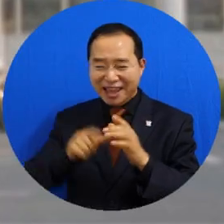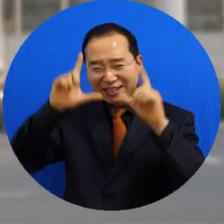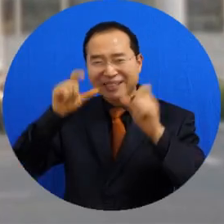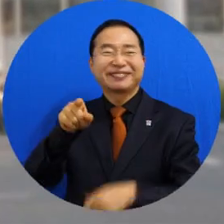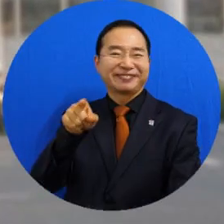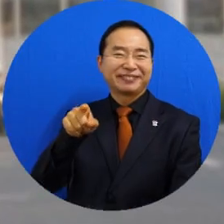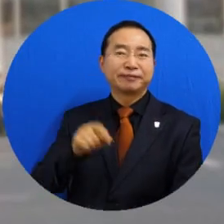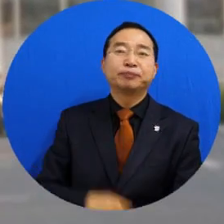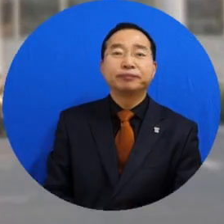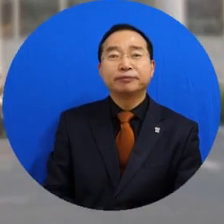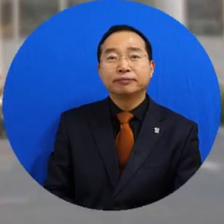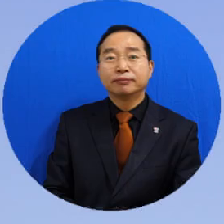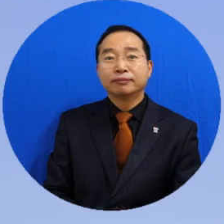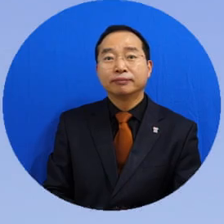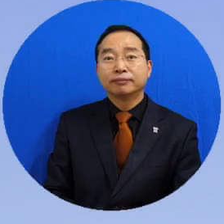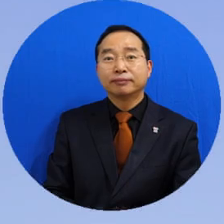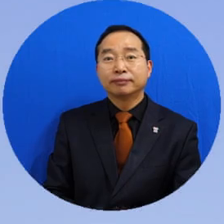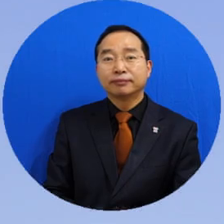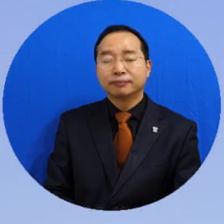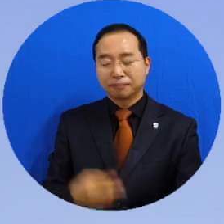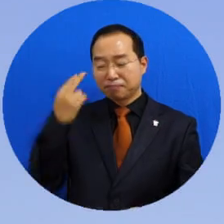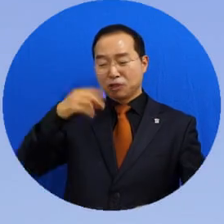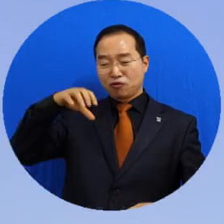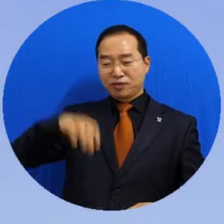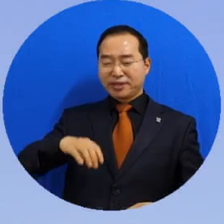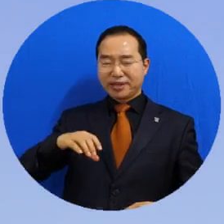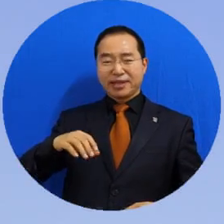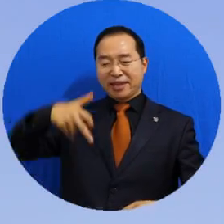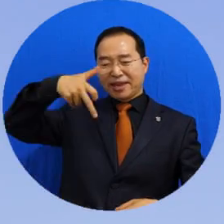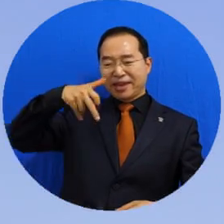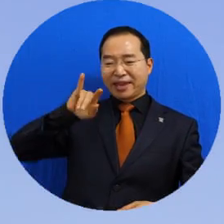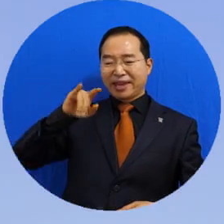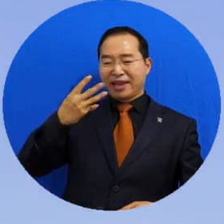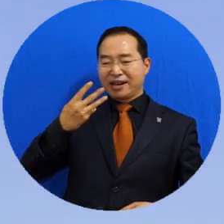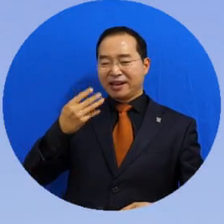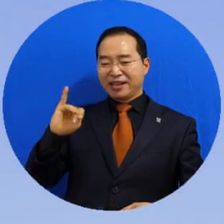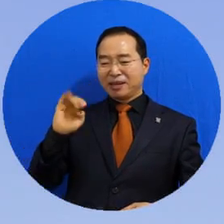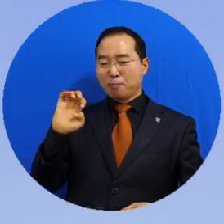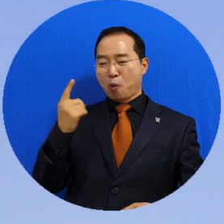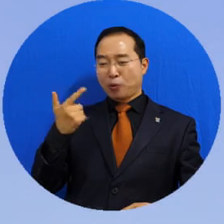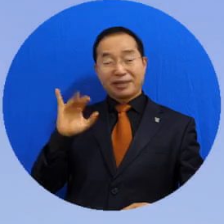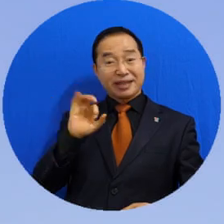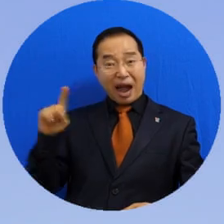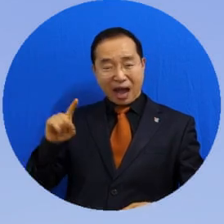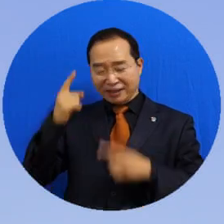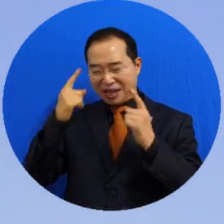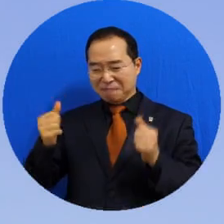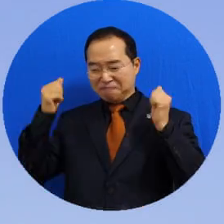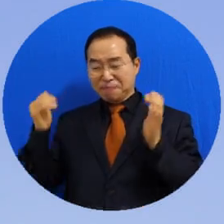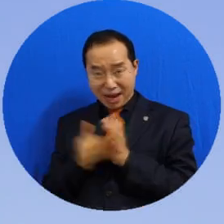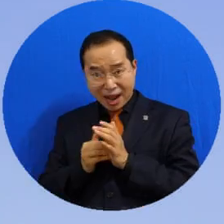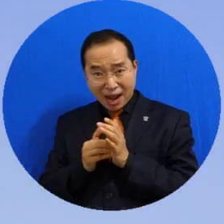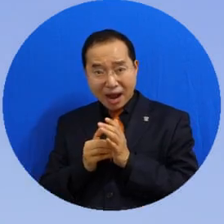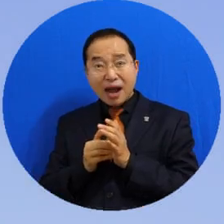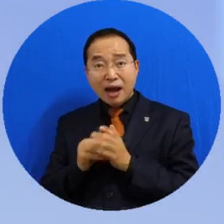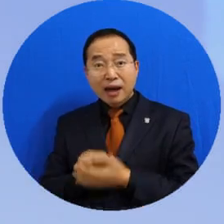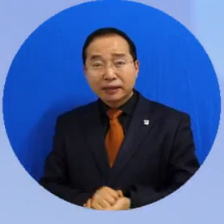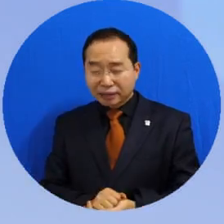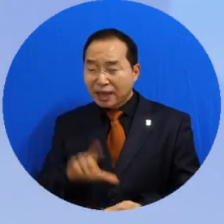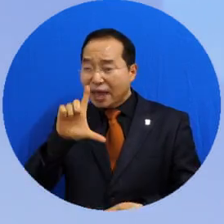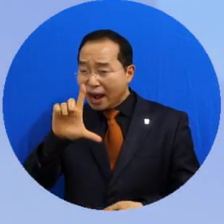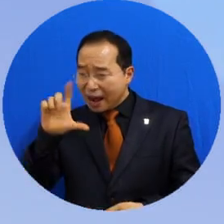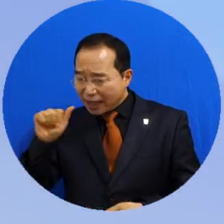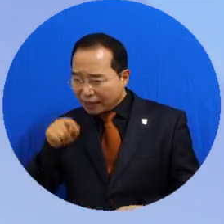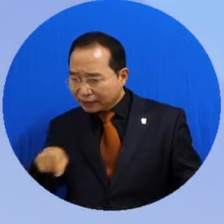찍었던 사진이에요. 제가 캘리포니아에서 대학을 다녔기 때문에 LA에 있는 코리아타운,